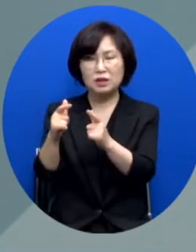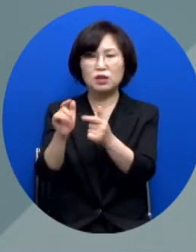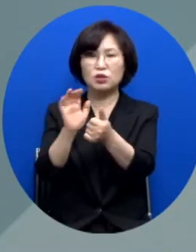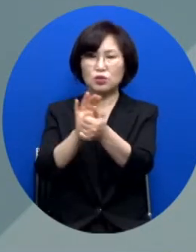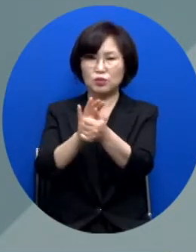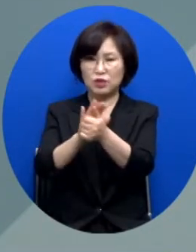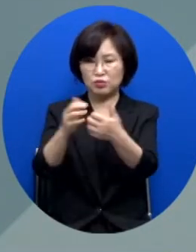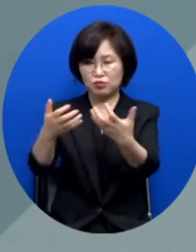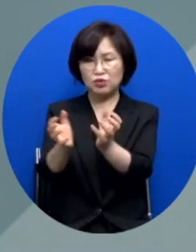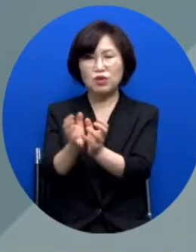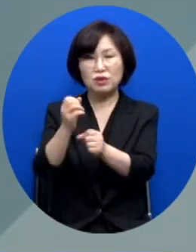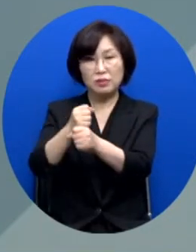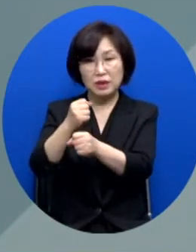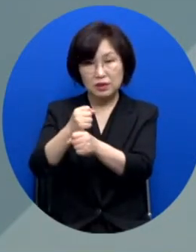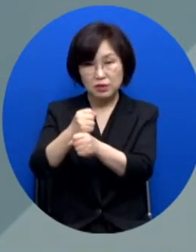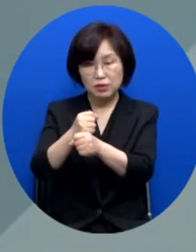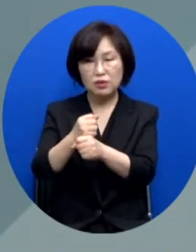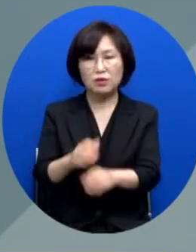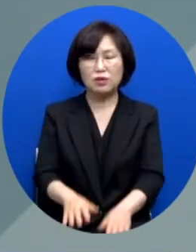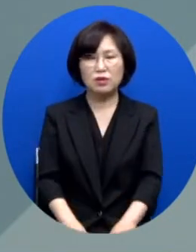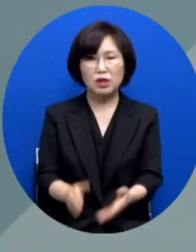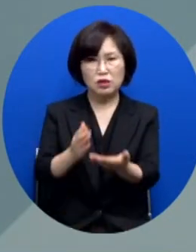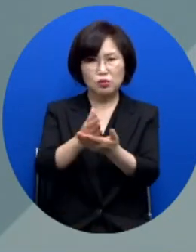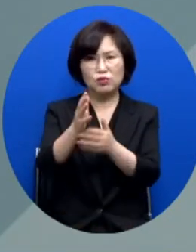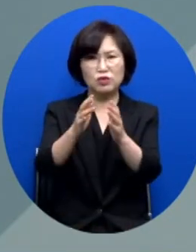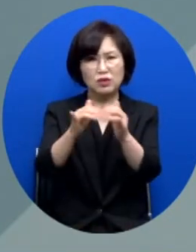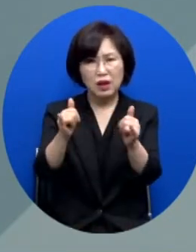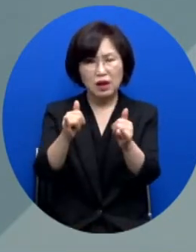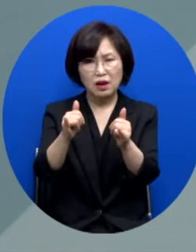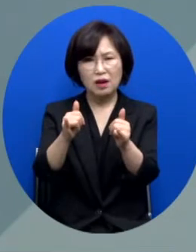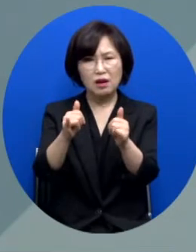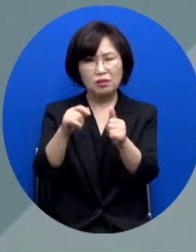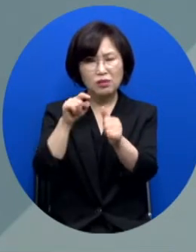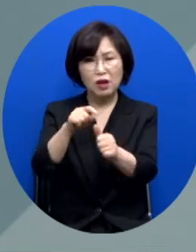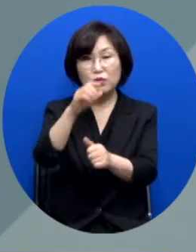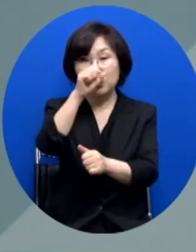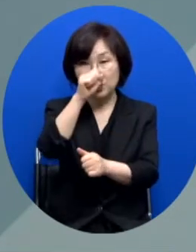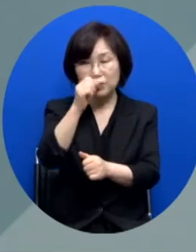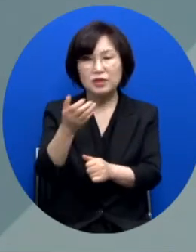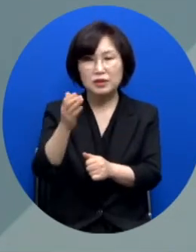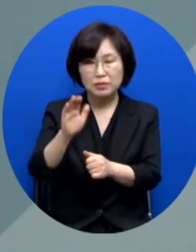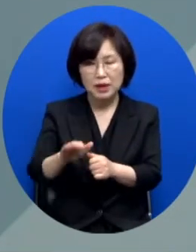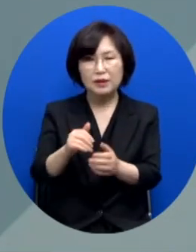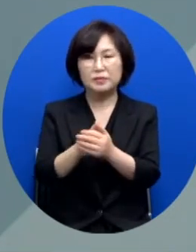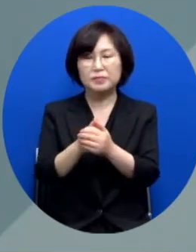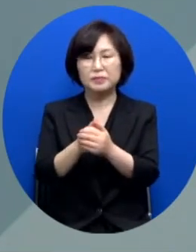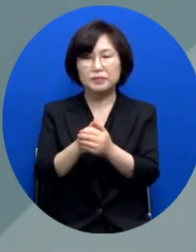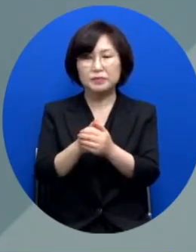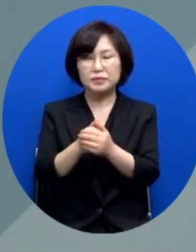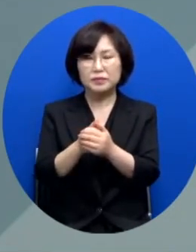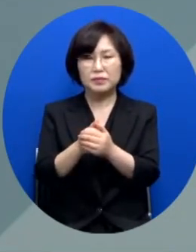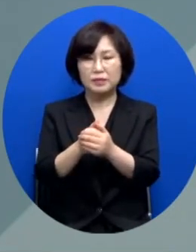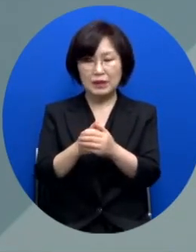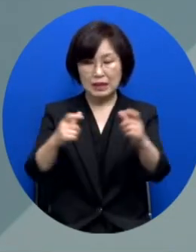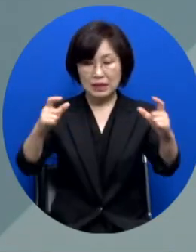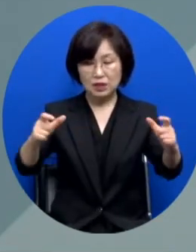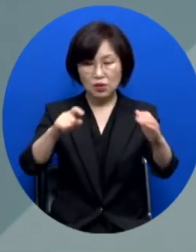이름을 지어가지고 뭐 전문가를 시키면 좋고요. 그래서 그분들이 좀그